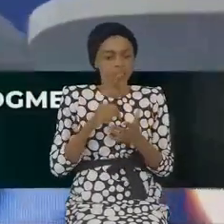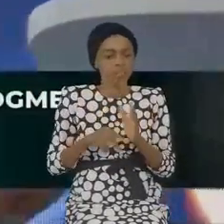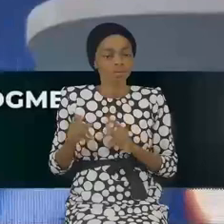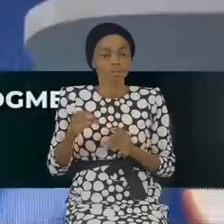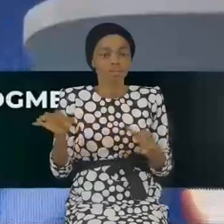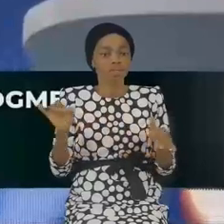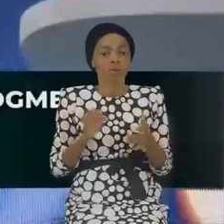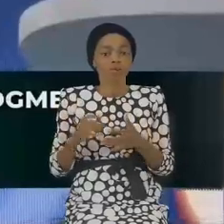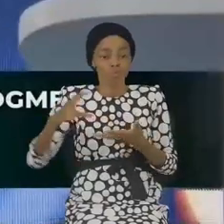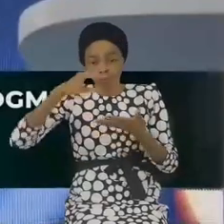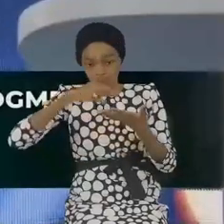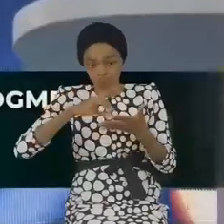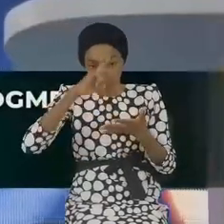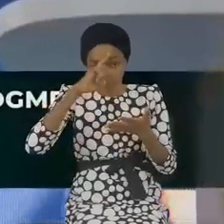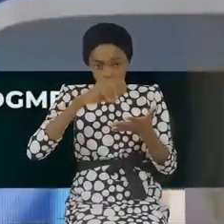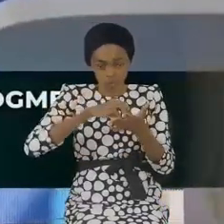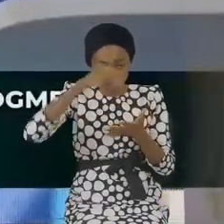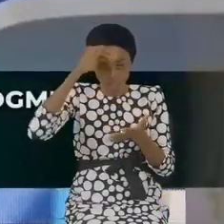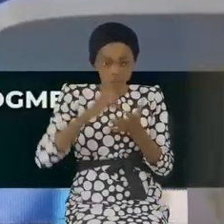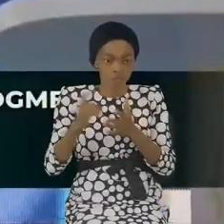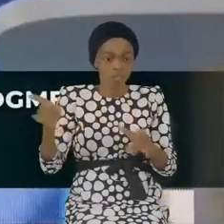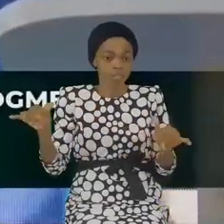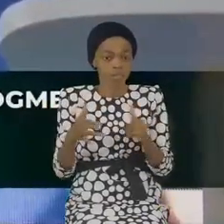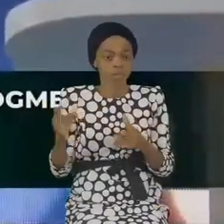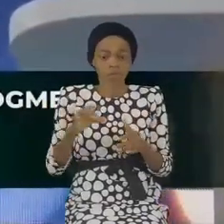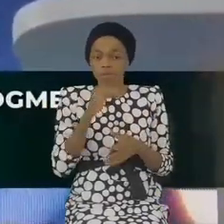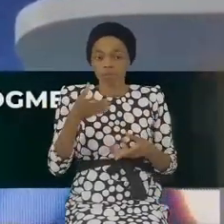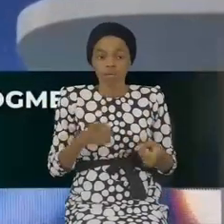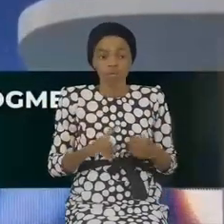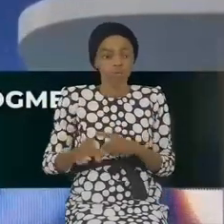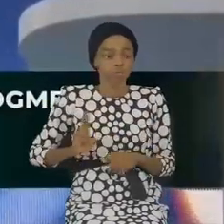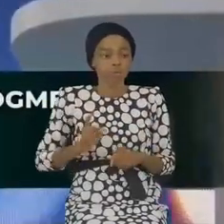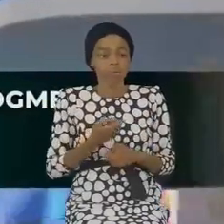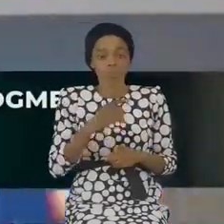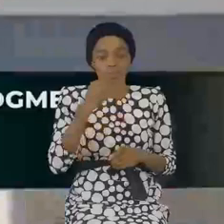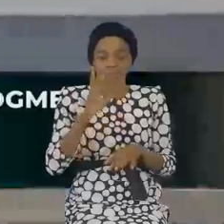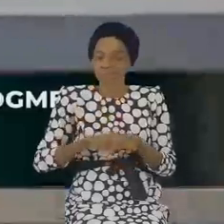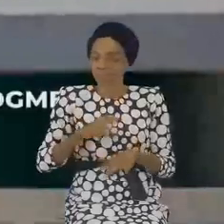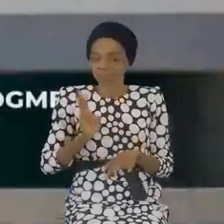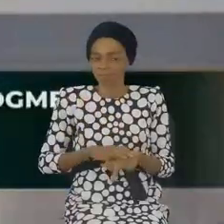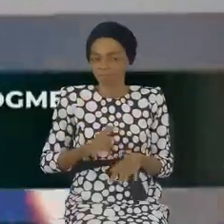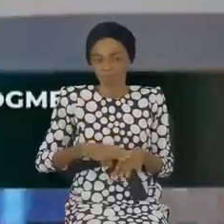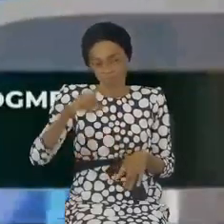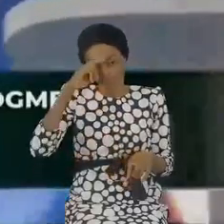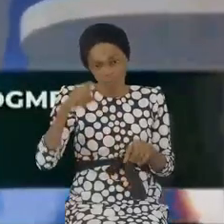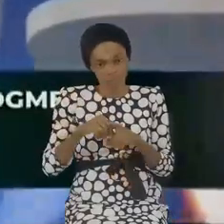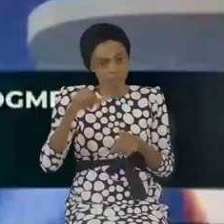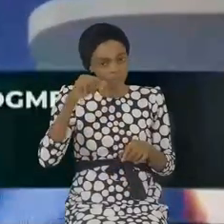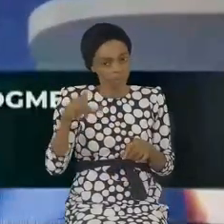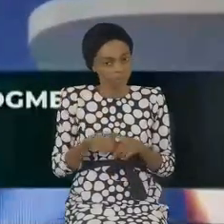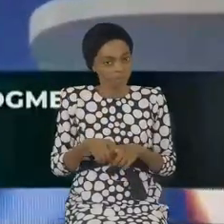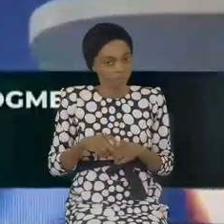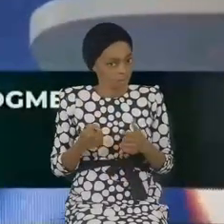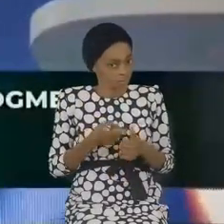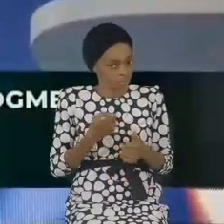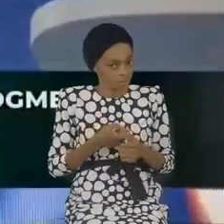arrive pas. Hébreux 3, verset 12. Prenez de garde, frères, que quelqu'un de vous, c'est des frères maintenant. La première partie a eu